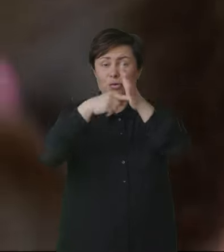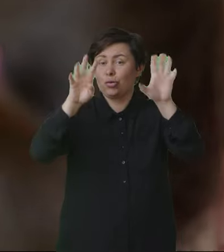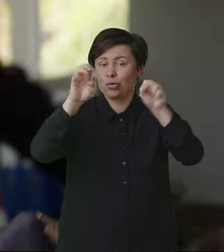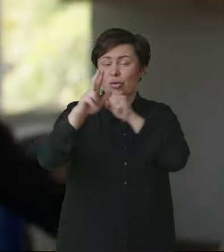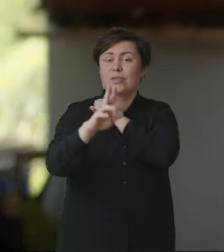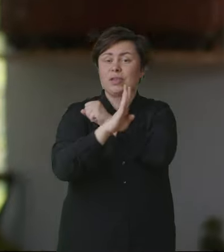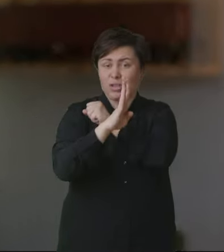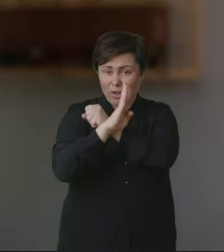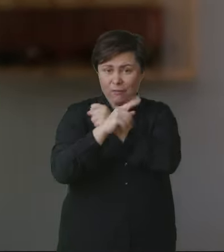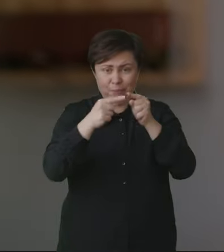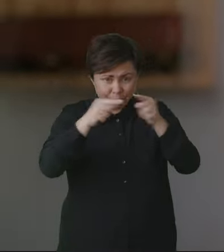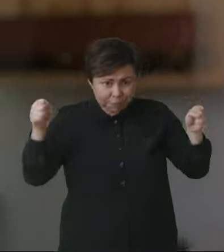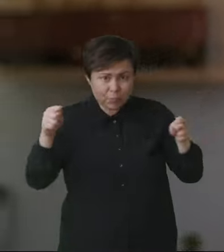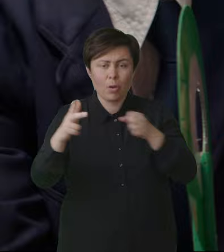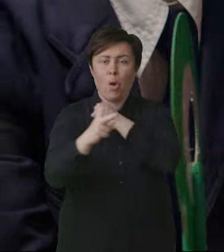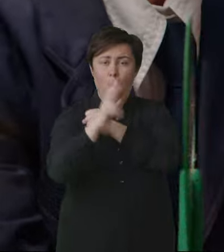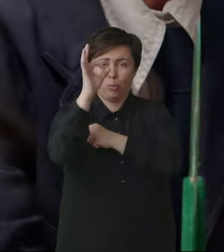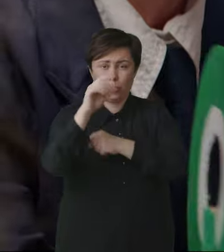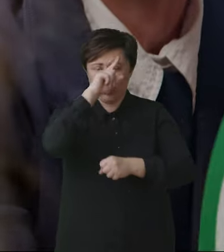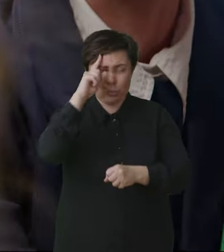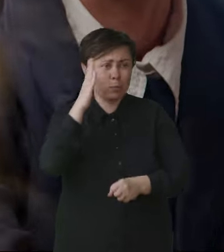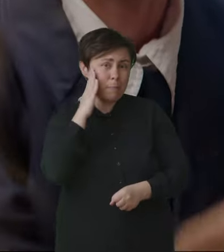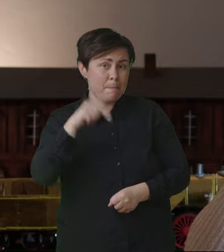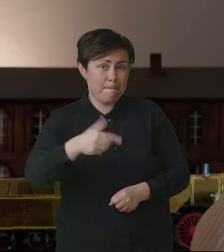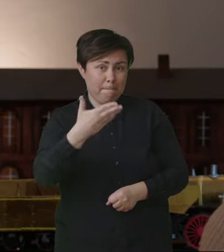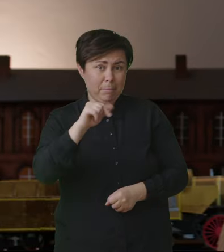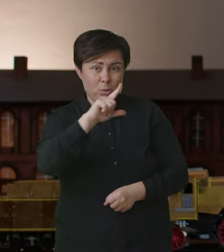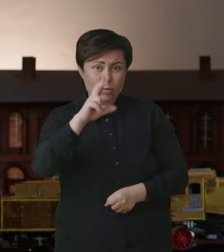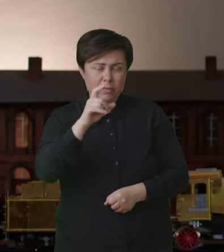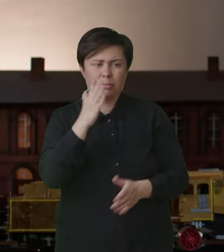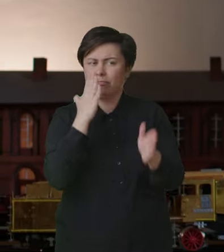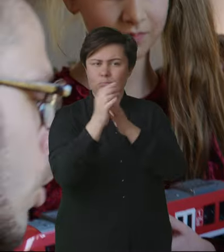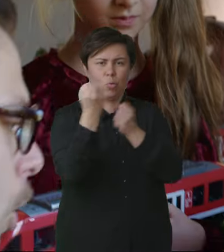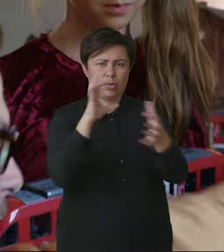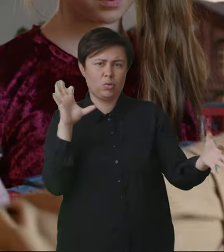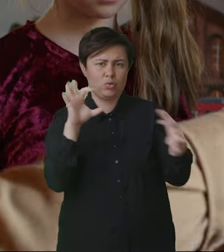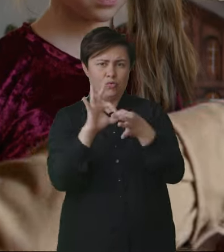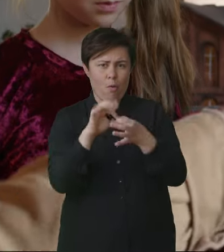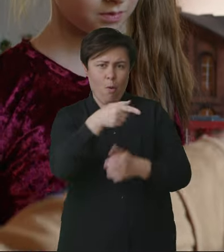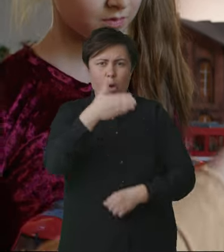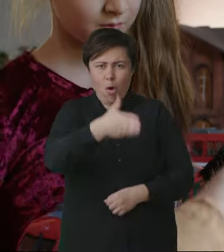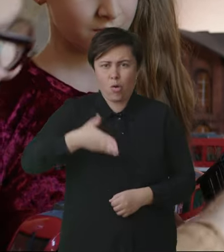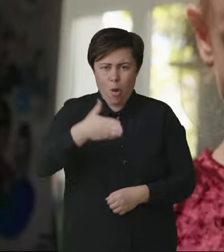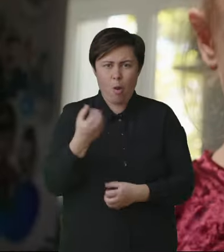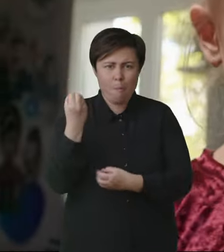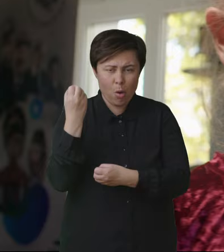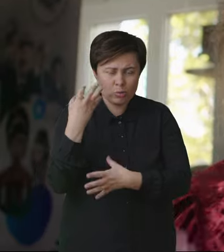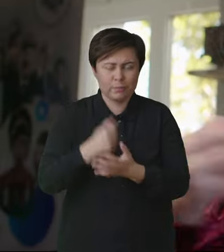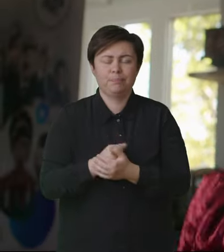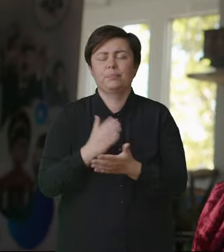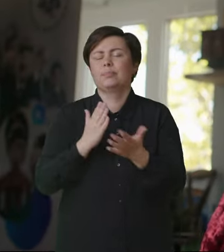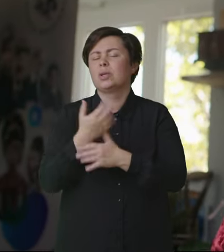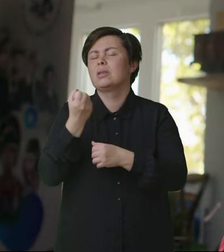1950-1990 ponad 80% mieszkańców Miłkowic była bezpośrednio związana z koleją. Przez wiele